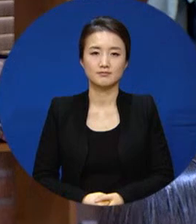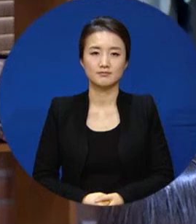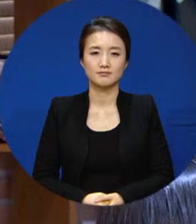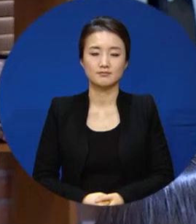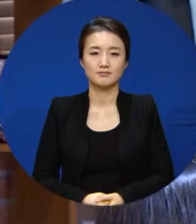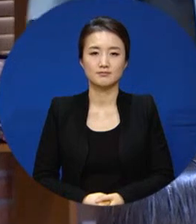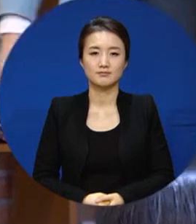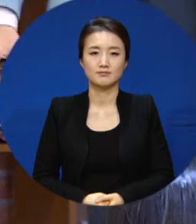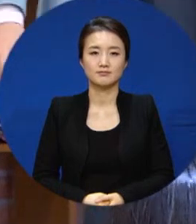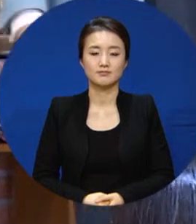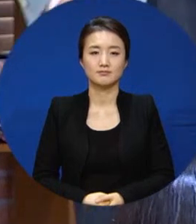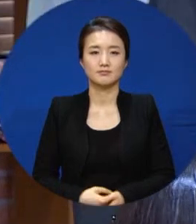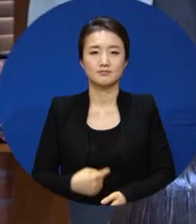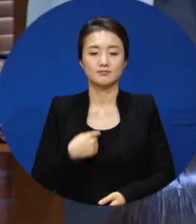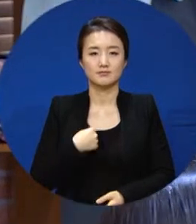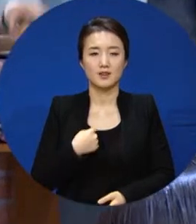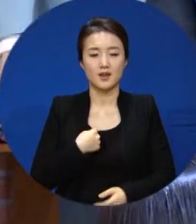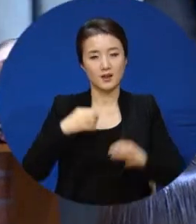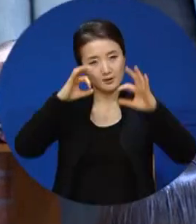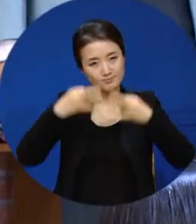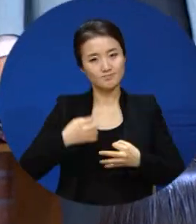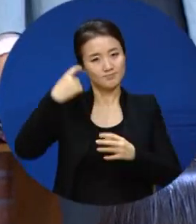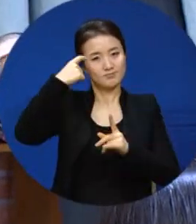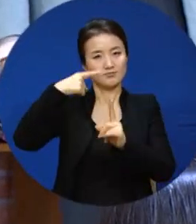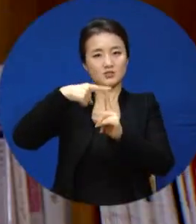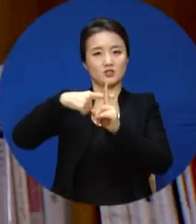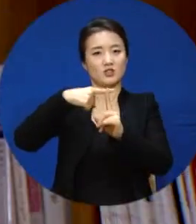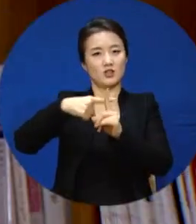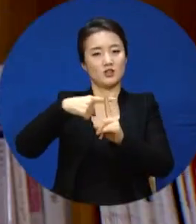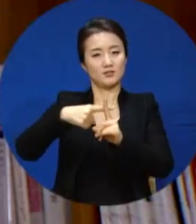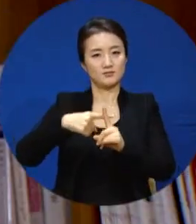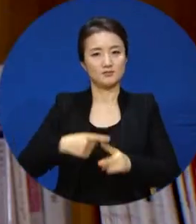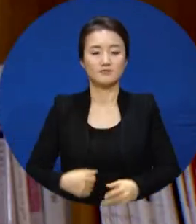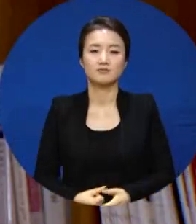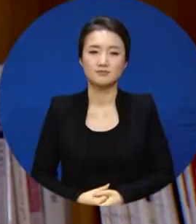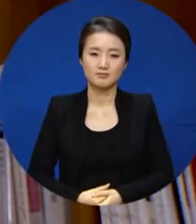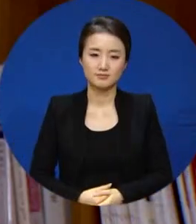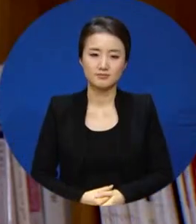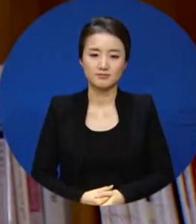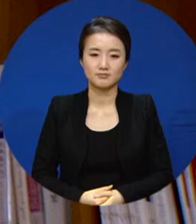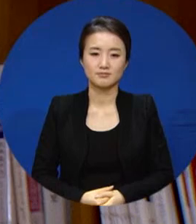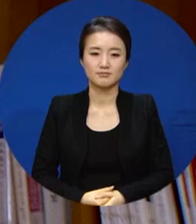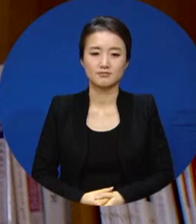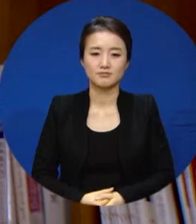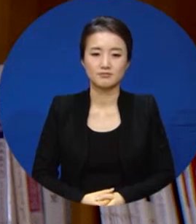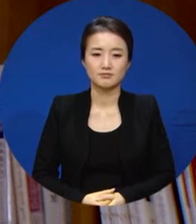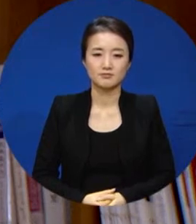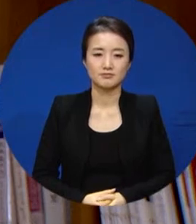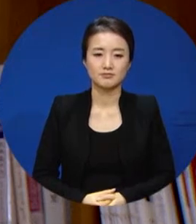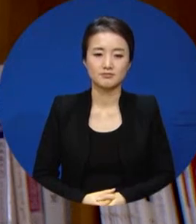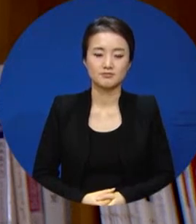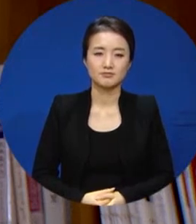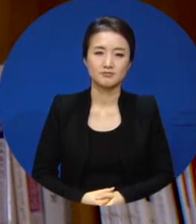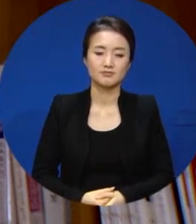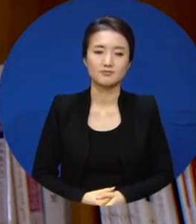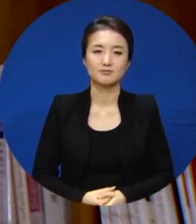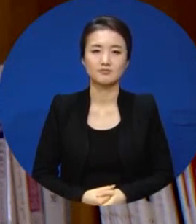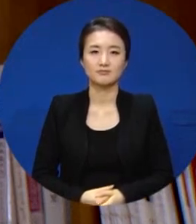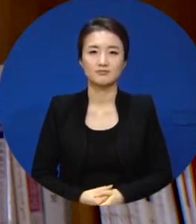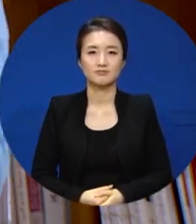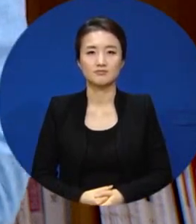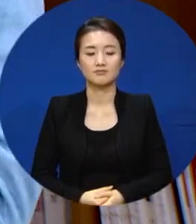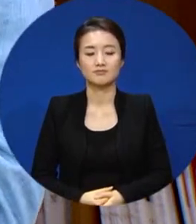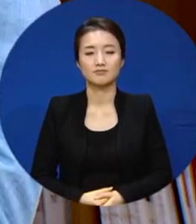나는 스스로에 대해서 긍정적인 태도를 갖는다 완전 g 연사 좋네요 난 전혀 아니야 있죠